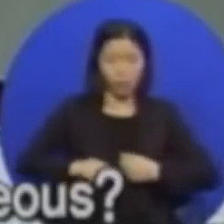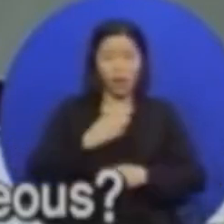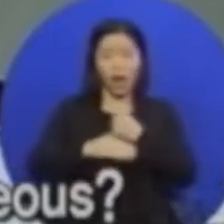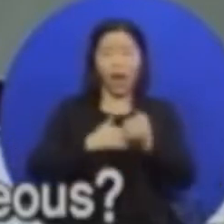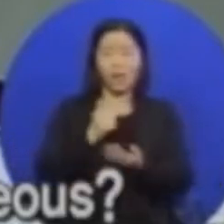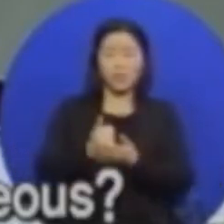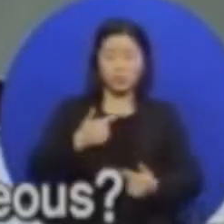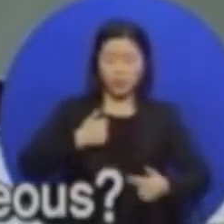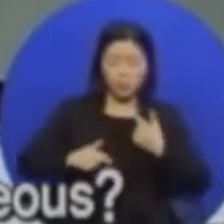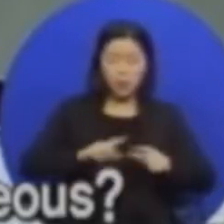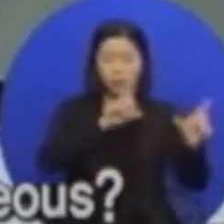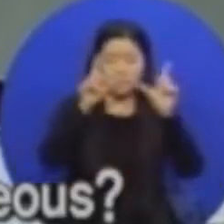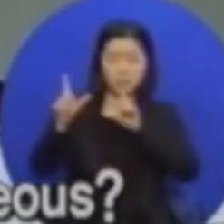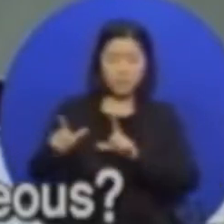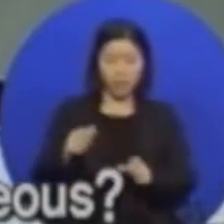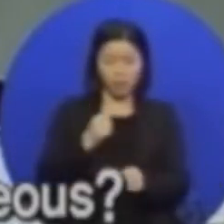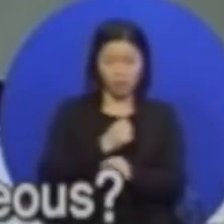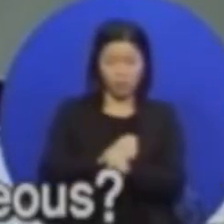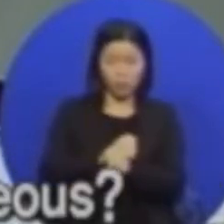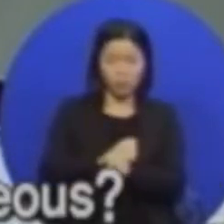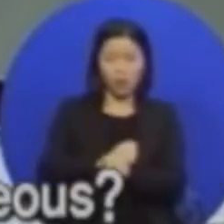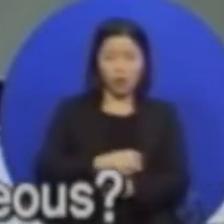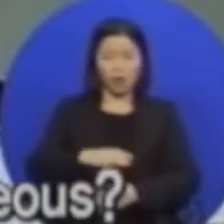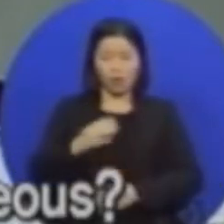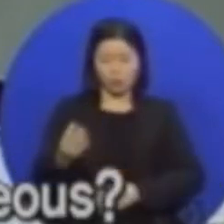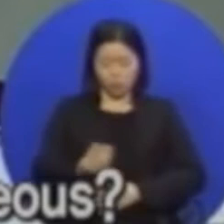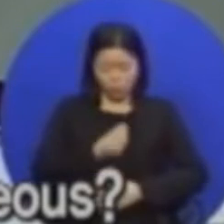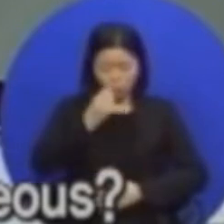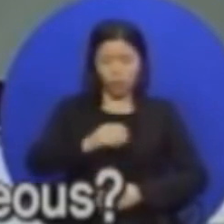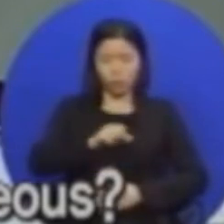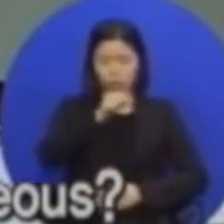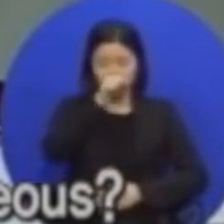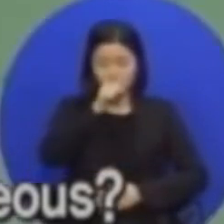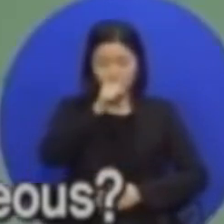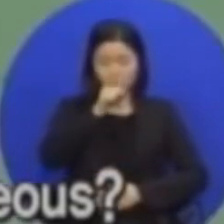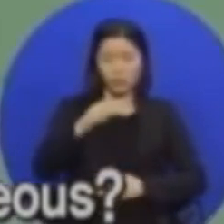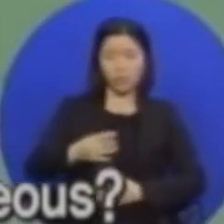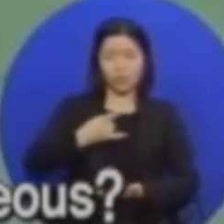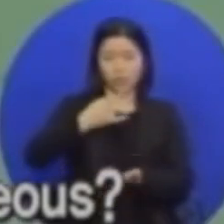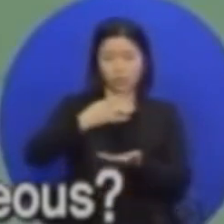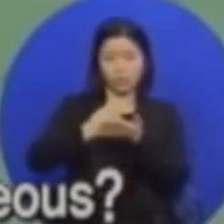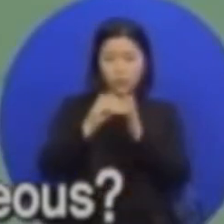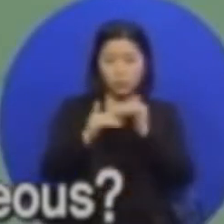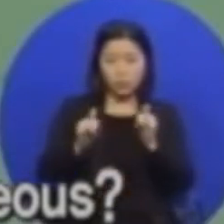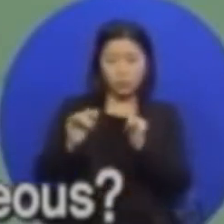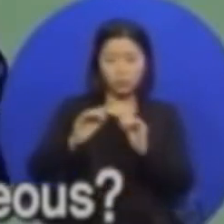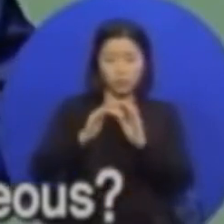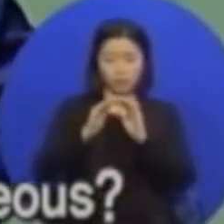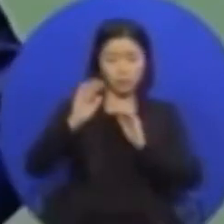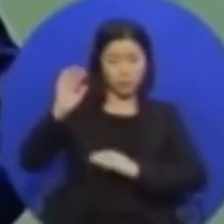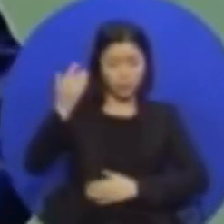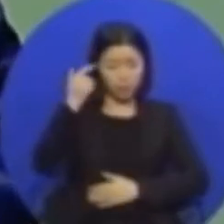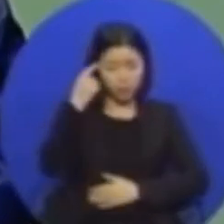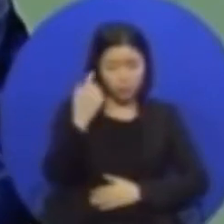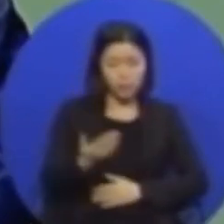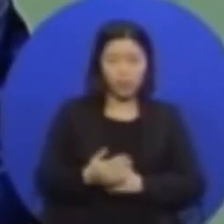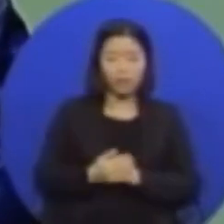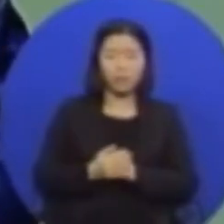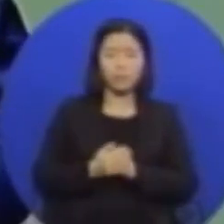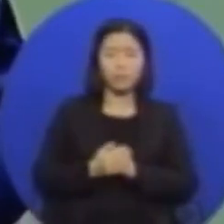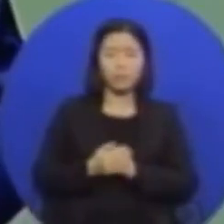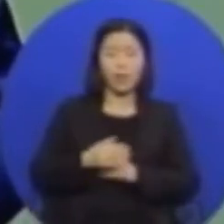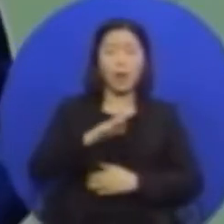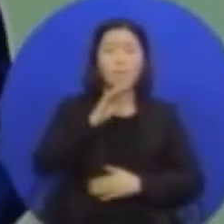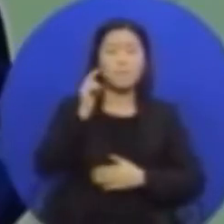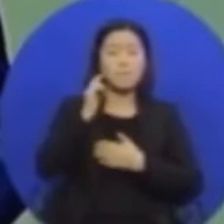살며 거룩하고 선하고 의로운 사람이 여러분 되셨나요 만약에 예수를 믿고 도